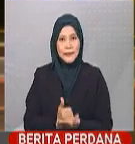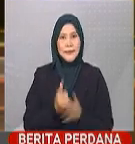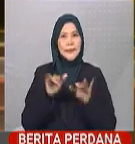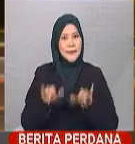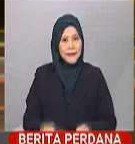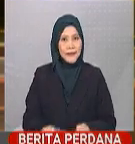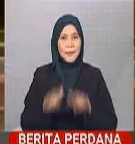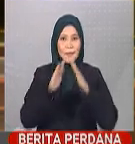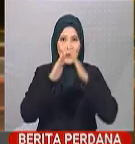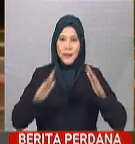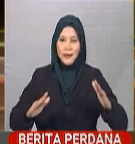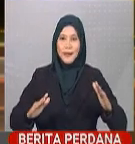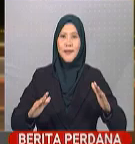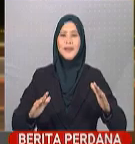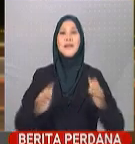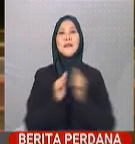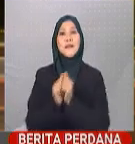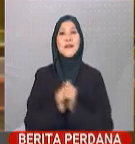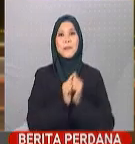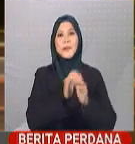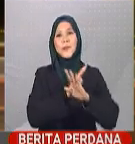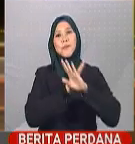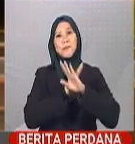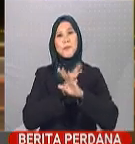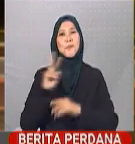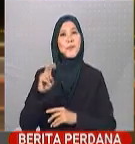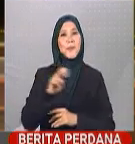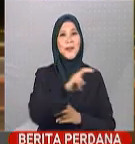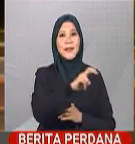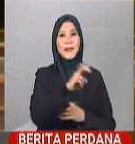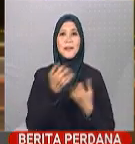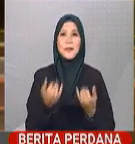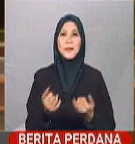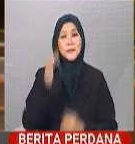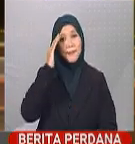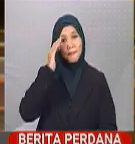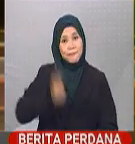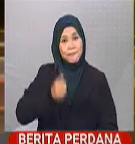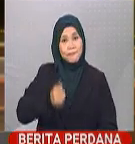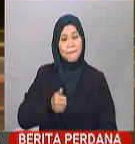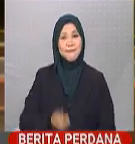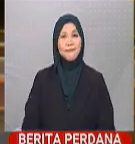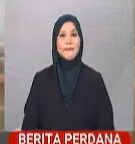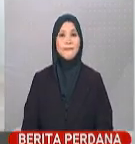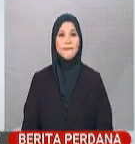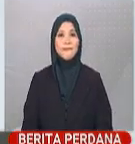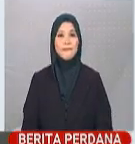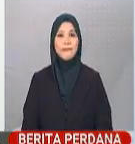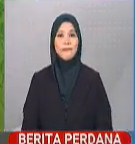at home untuk bersama-sama memerangi COVID-19. Sekian dari saya, Farhalim. Assalamualaikum.